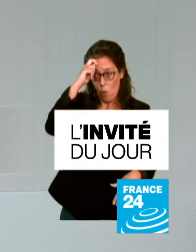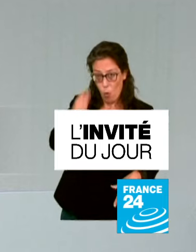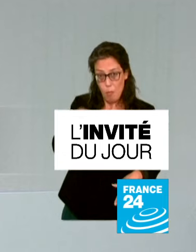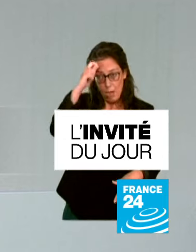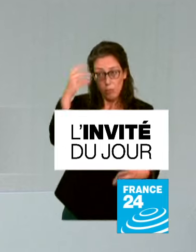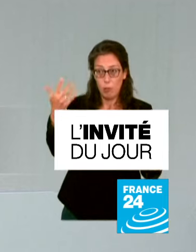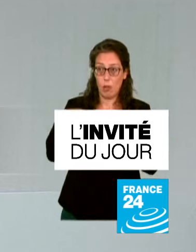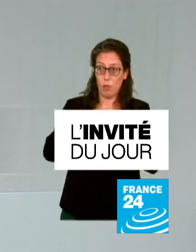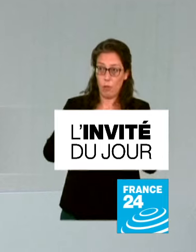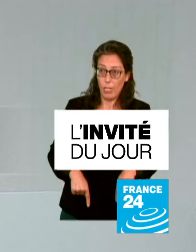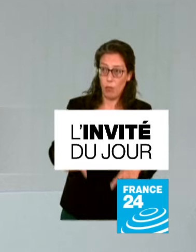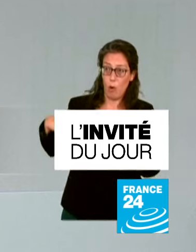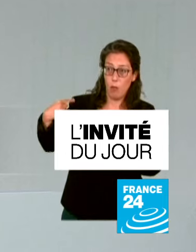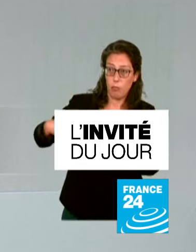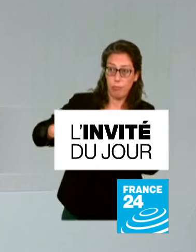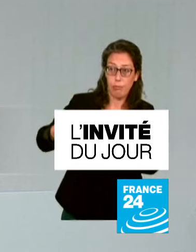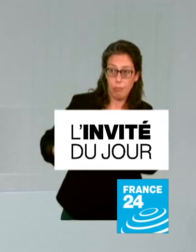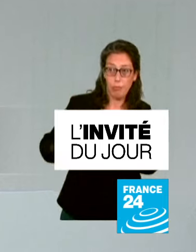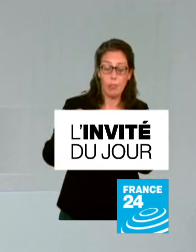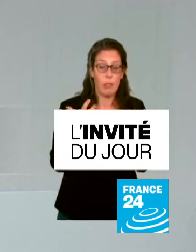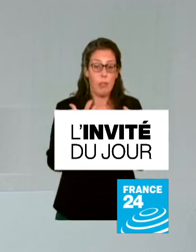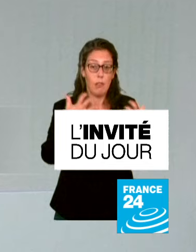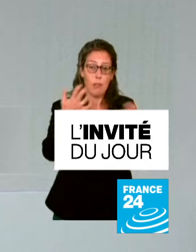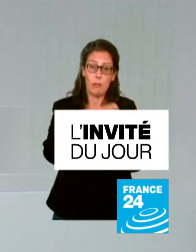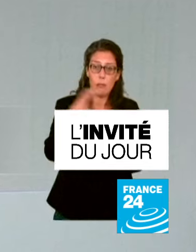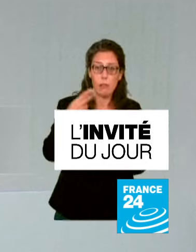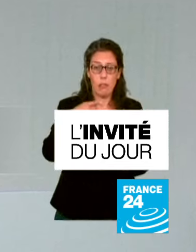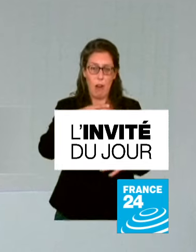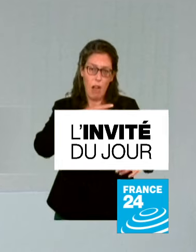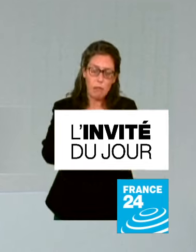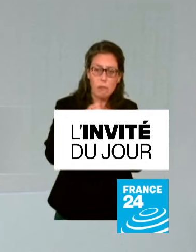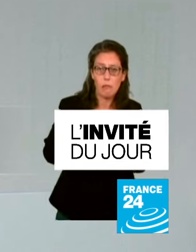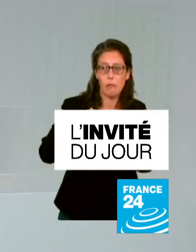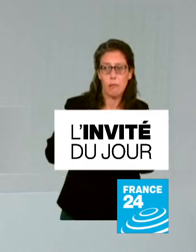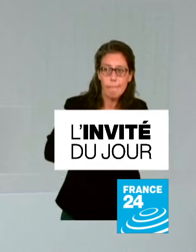tête. Et effectivement, la gauche, par exemple, répond à son attente,